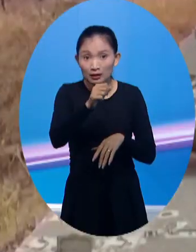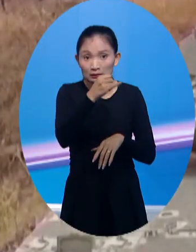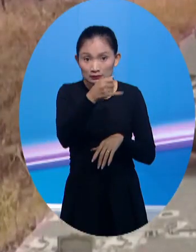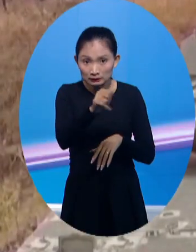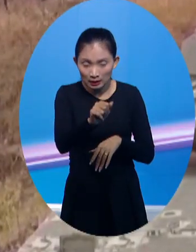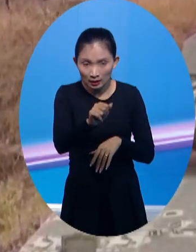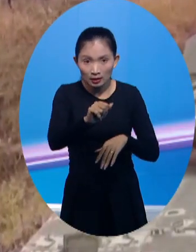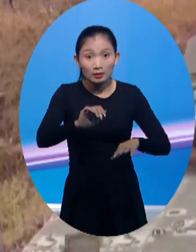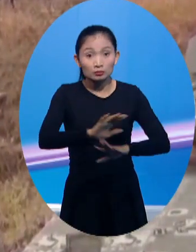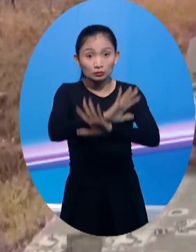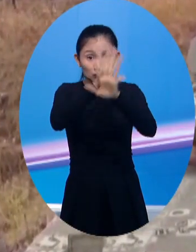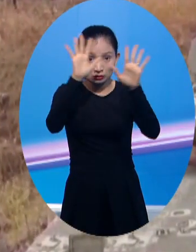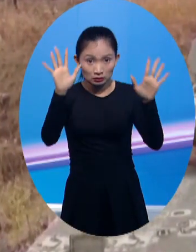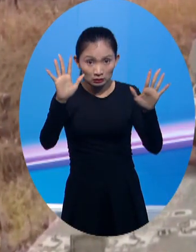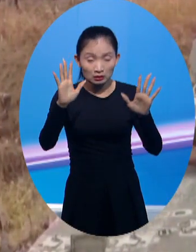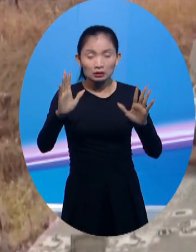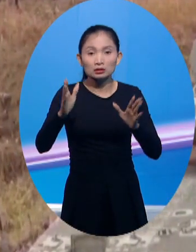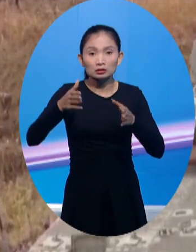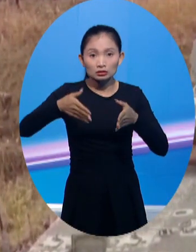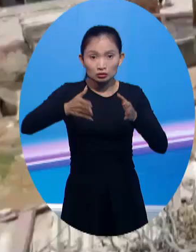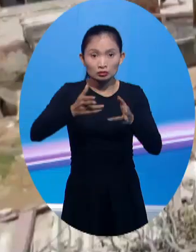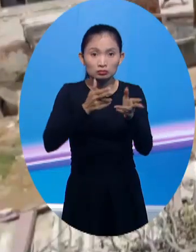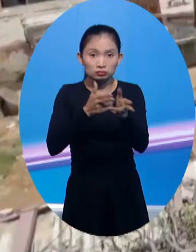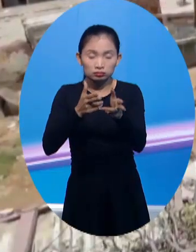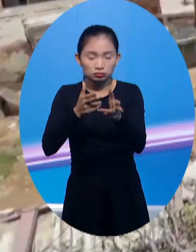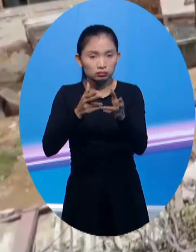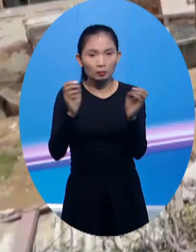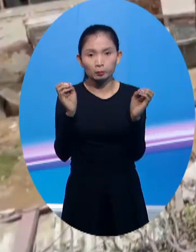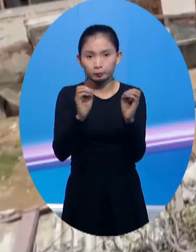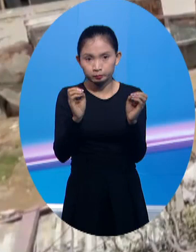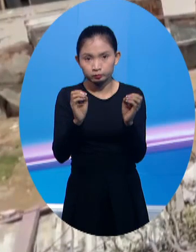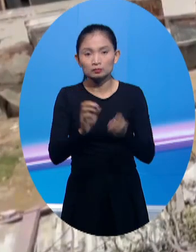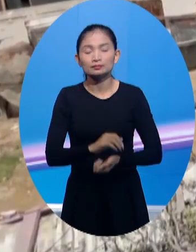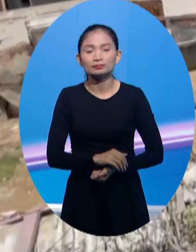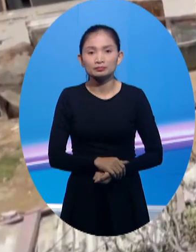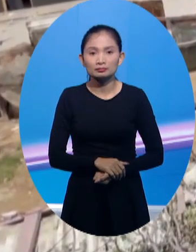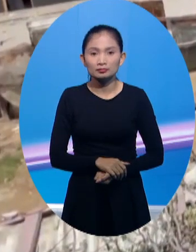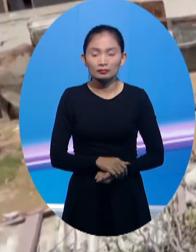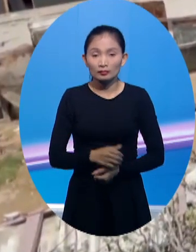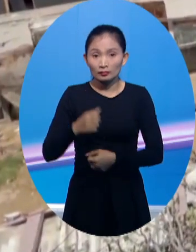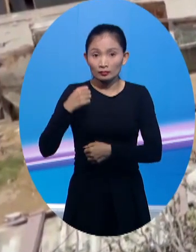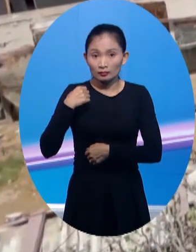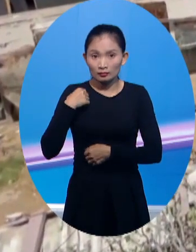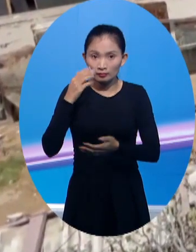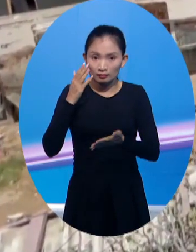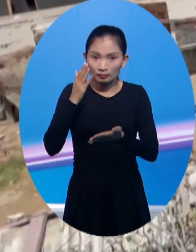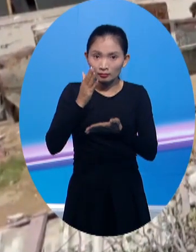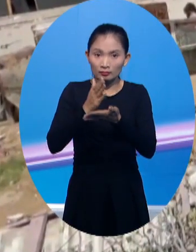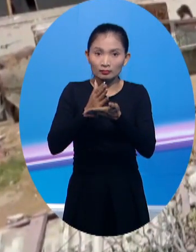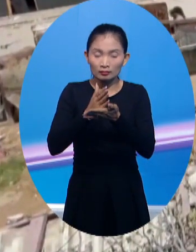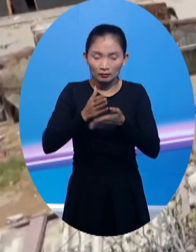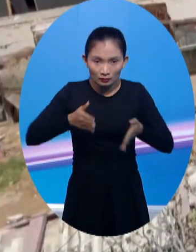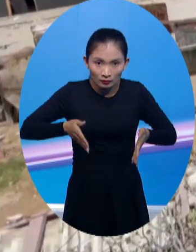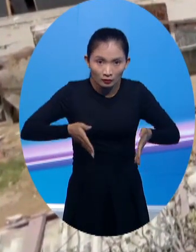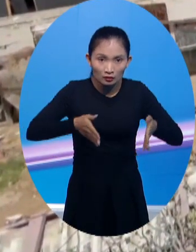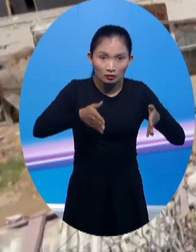để tạo điều kiện cho hoạt động vận chuyển hàng cứu trợ nhân đạo việc tạm dừng các hoạt động quân sự này sẽ được thực hiện dọc theo tuyến đường từ cửa khẩu kem